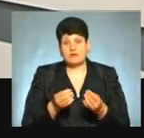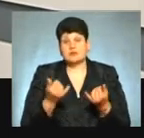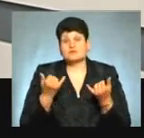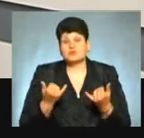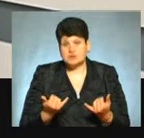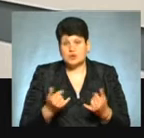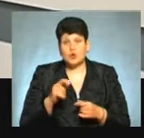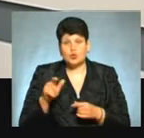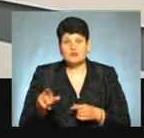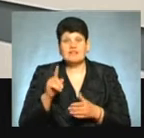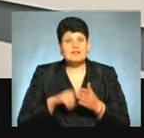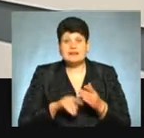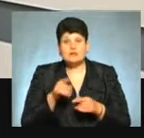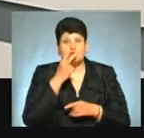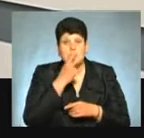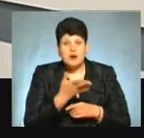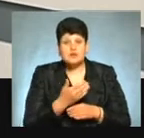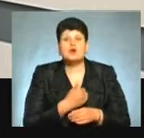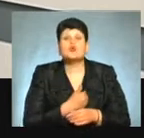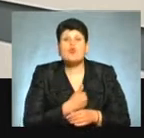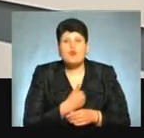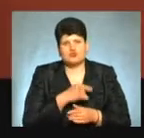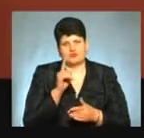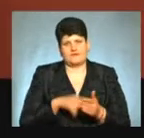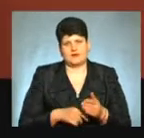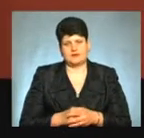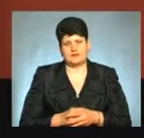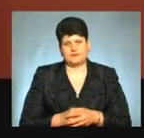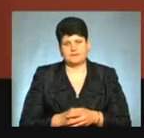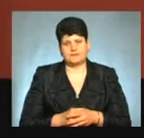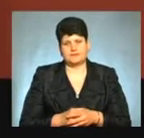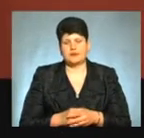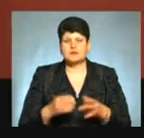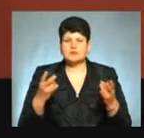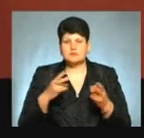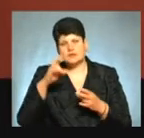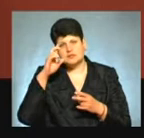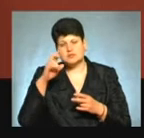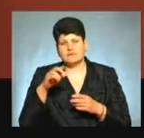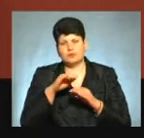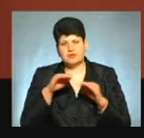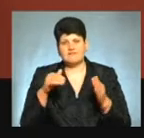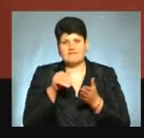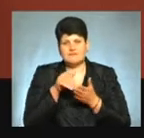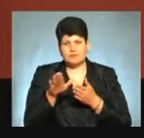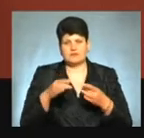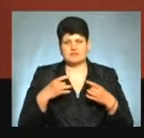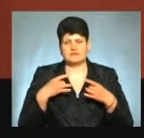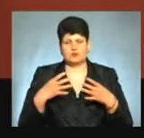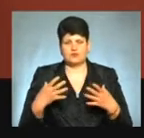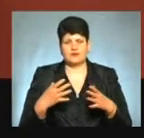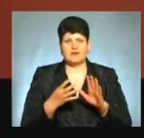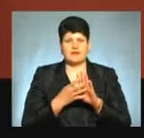Люди вірять не тому, що бачать, а фактично тому, що хочуть вірити. Чи варто на державному рівні відмовитись від святкування